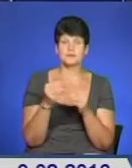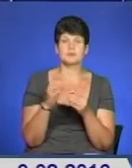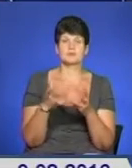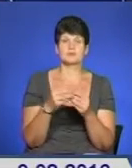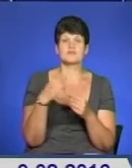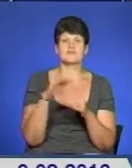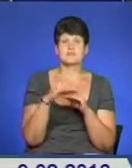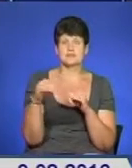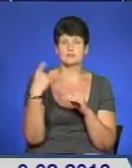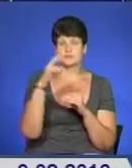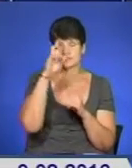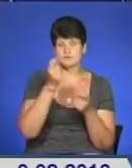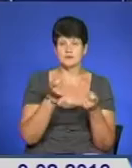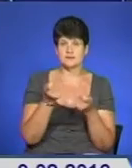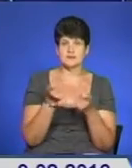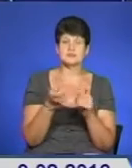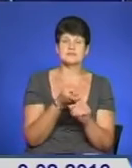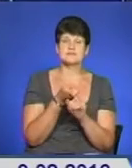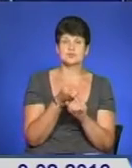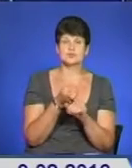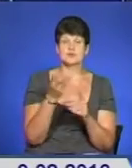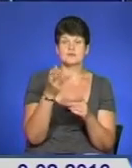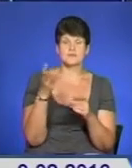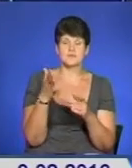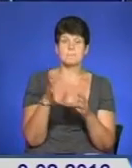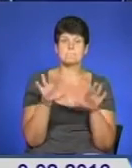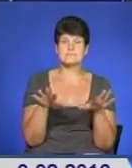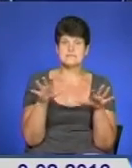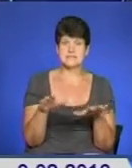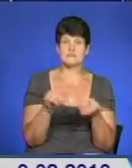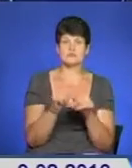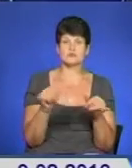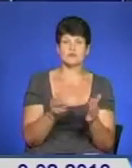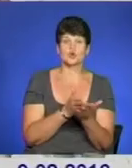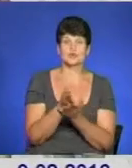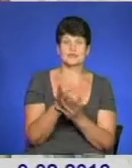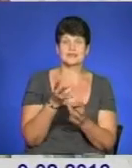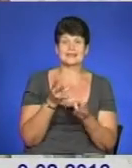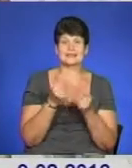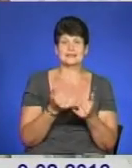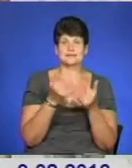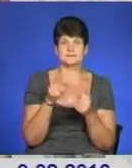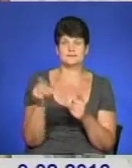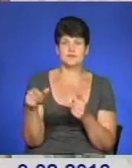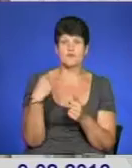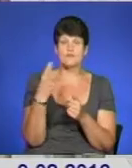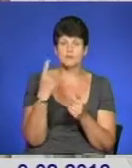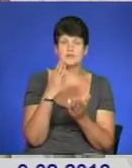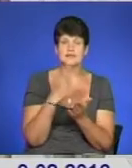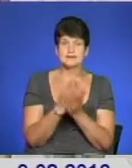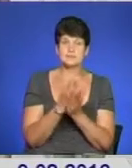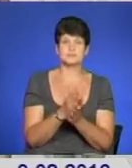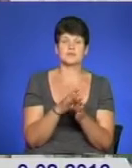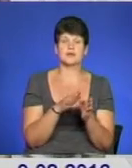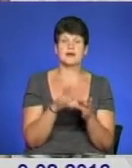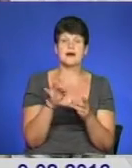облашадміністрації в рамках третьої фази проекту місцевий розвиток орієнтований на громаду в області триває реалізація